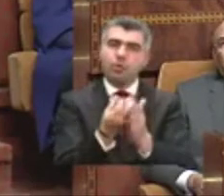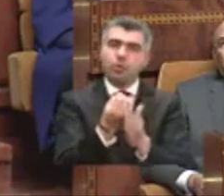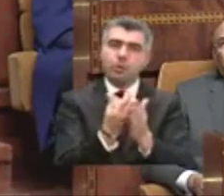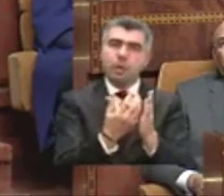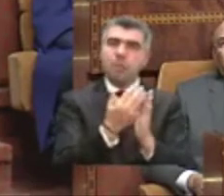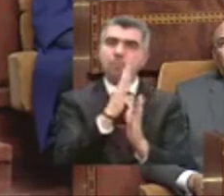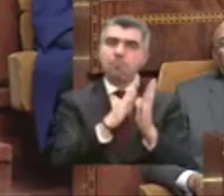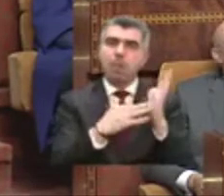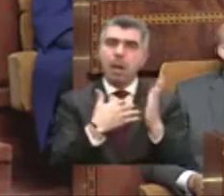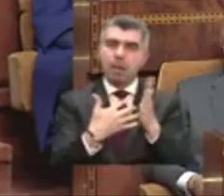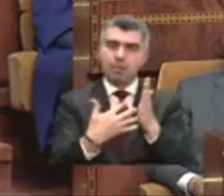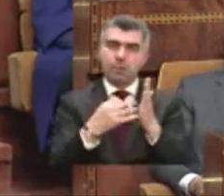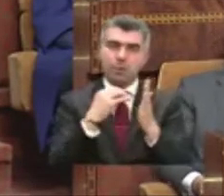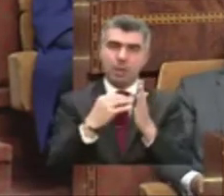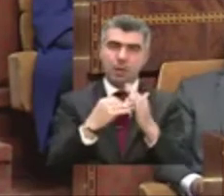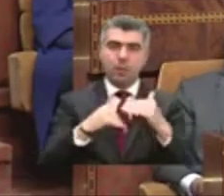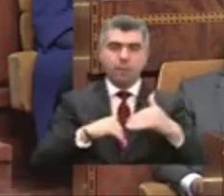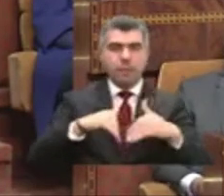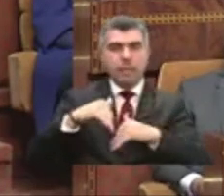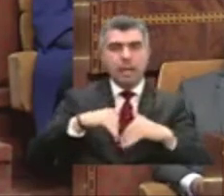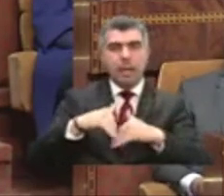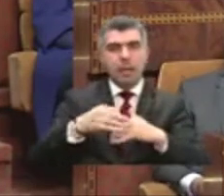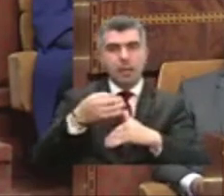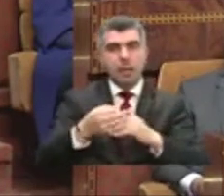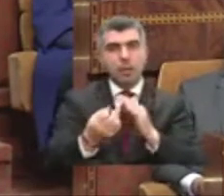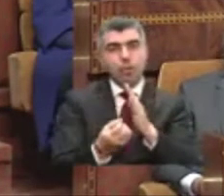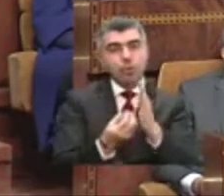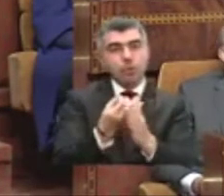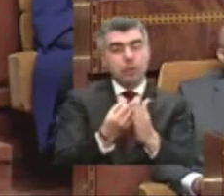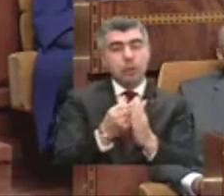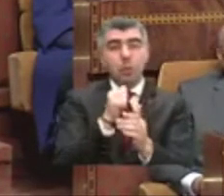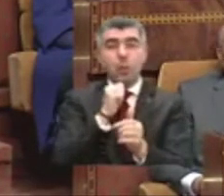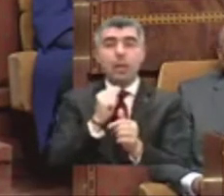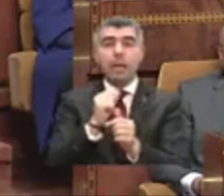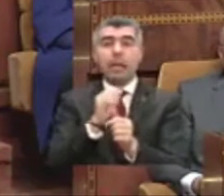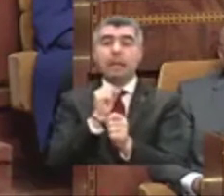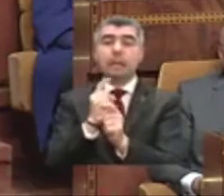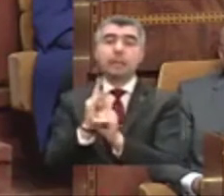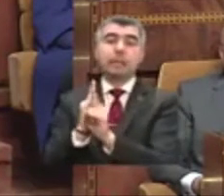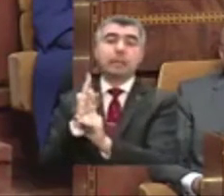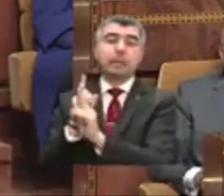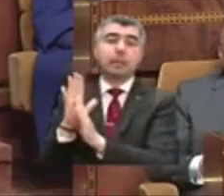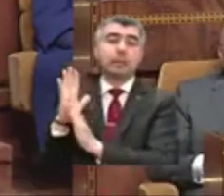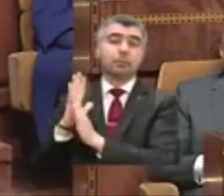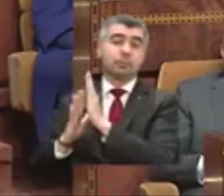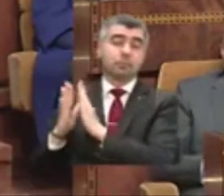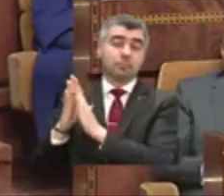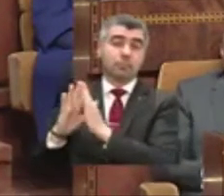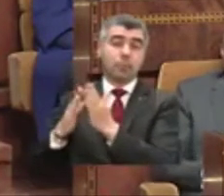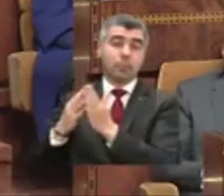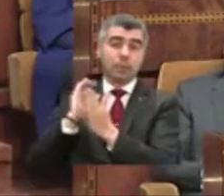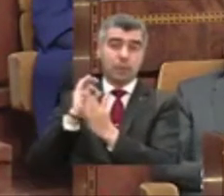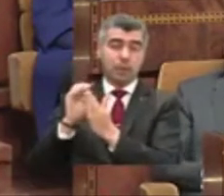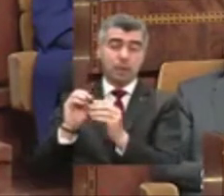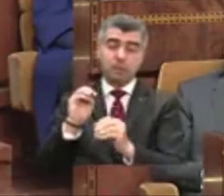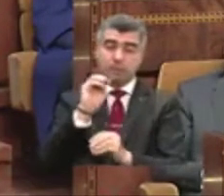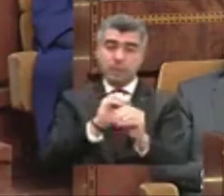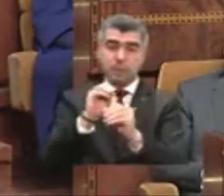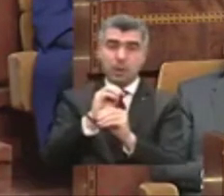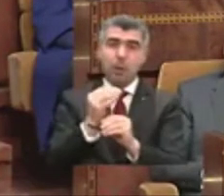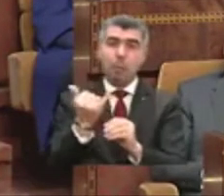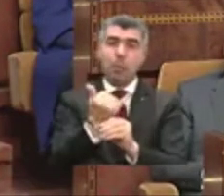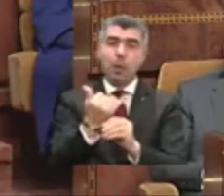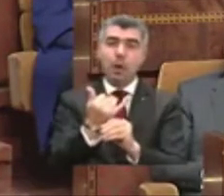جديدة والاعتناء بالقديمة المتهالكة في إطار فك العزلة عن ساكنة العالم